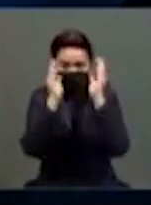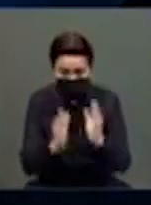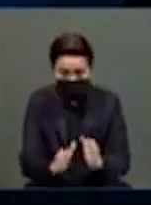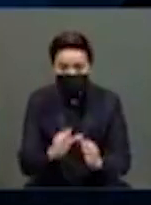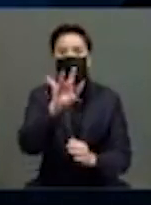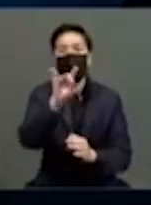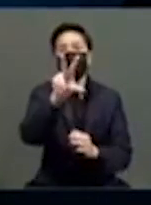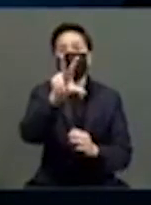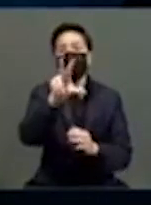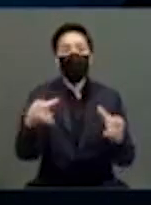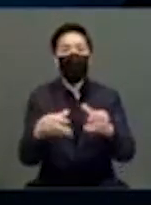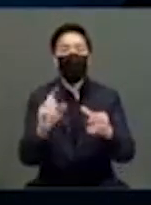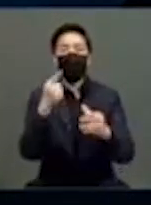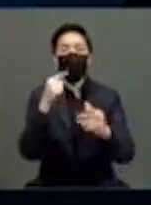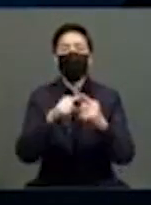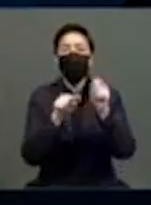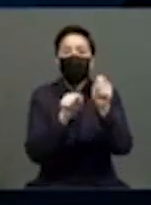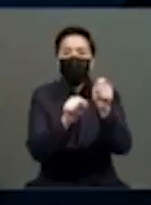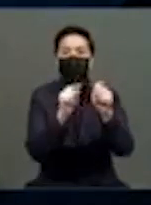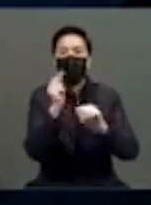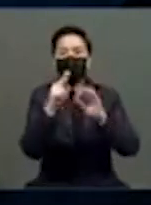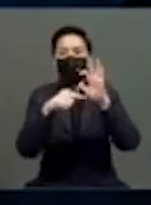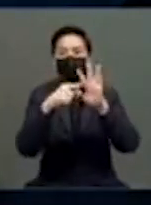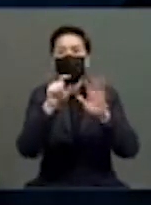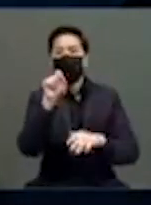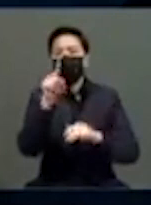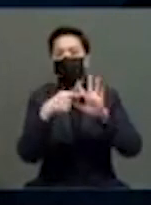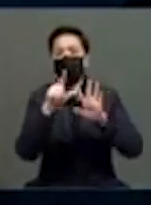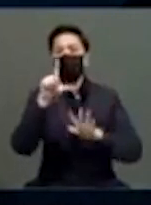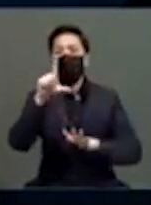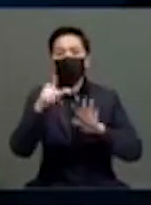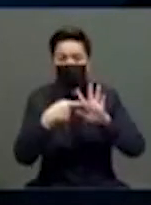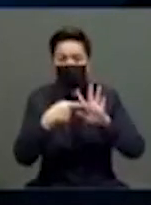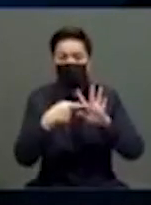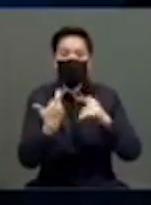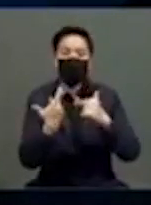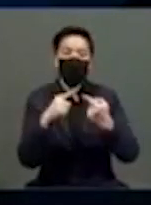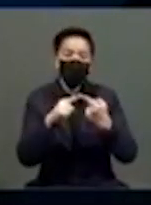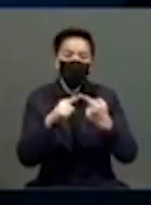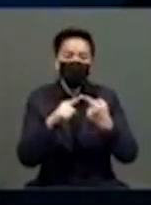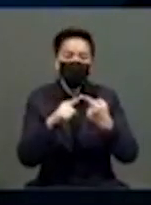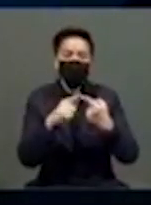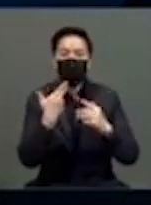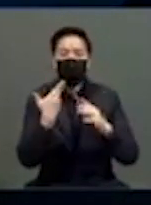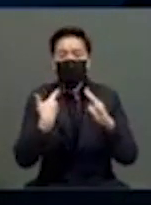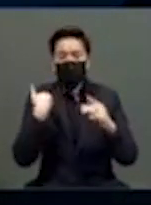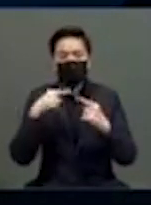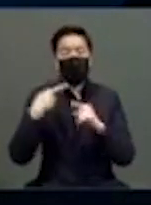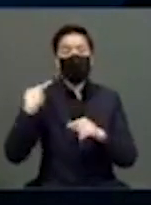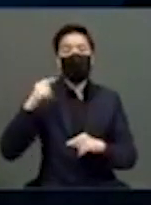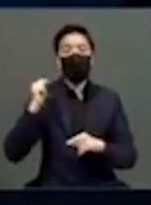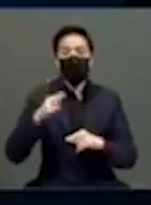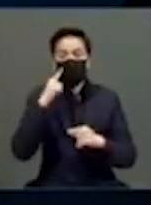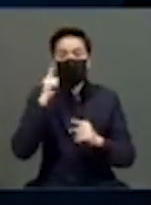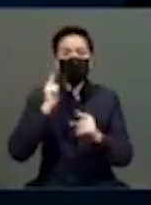นะครับเป็นเคาน์เตอร์ใหม่ที่ท่าศาลาอ.พรหมคีรีนะครับแล้วก็ปทุมธานีเป็นแคมป์คนงาน